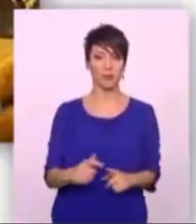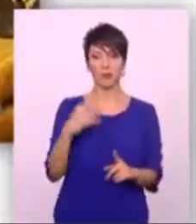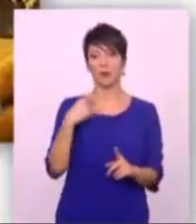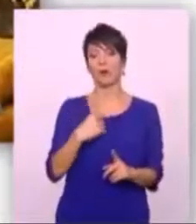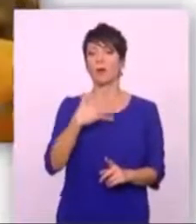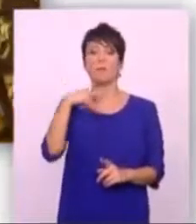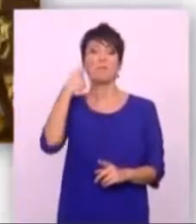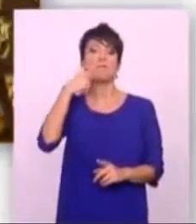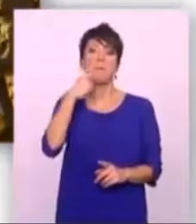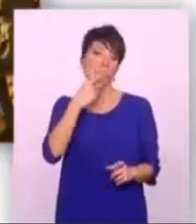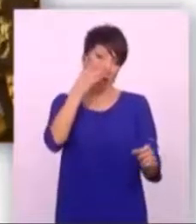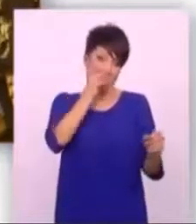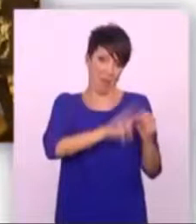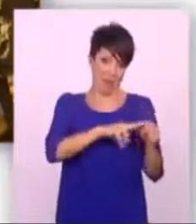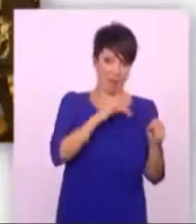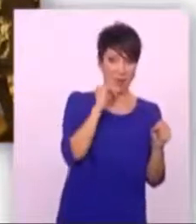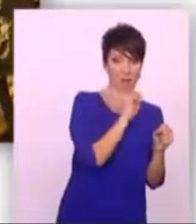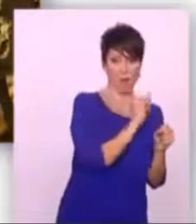Θα